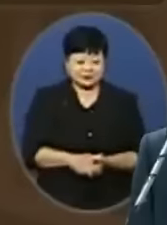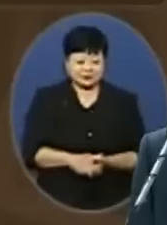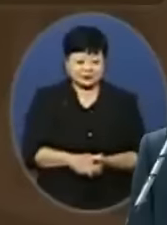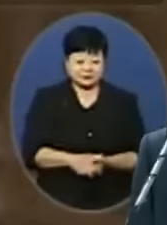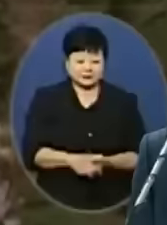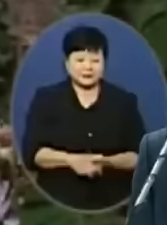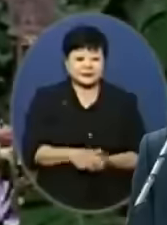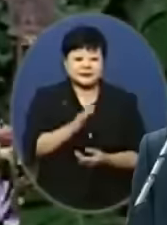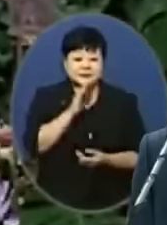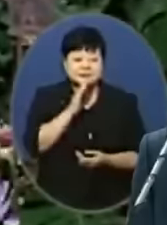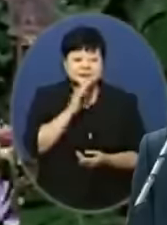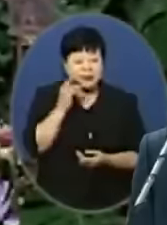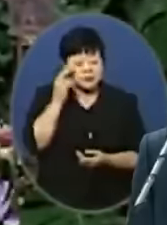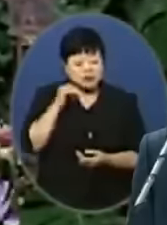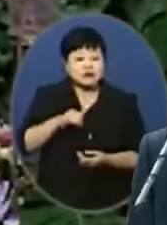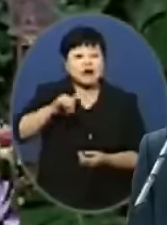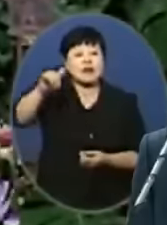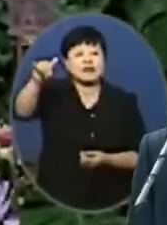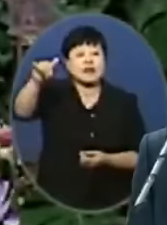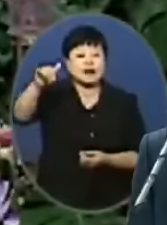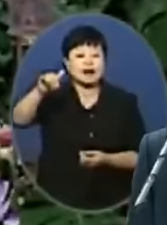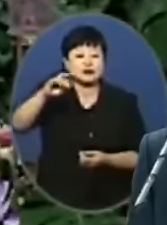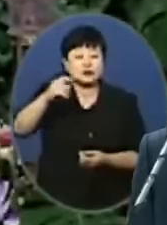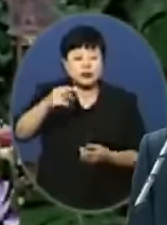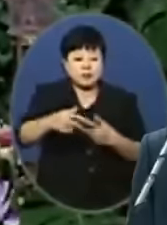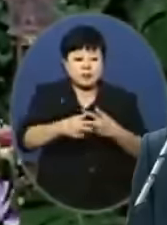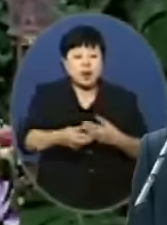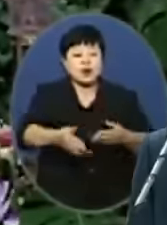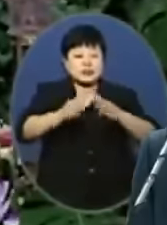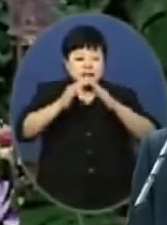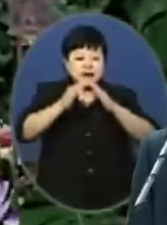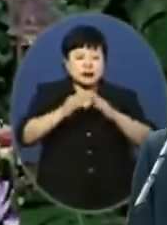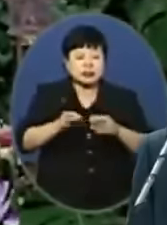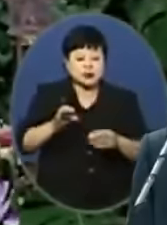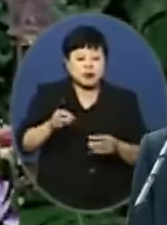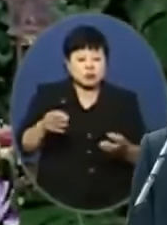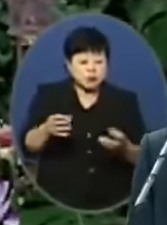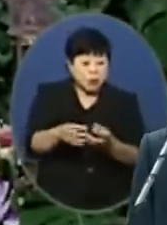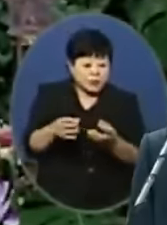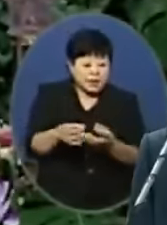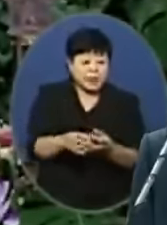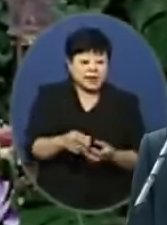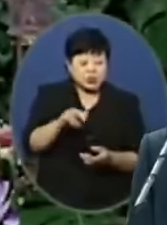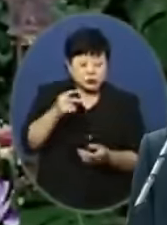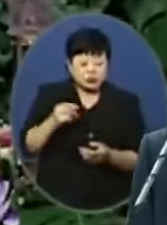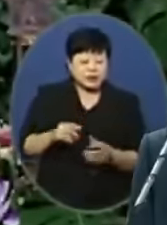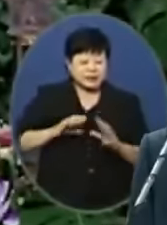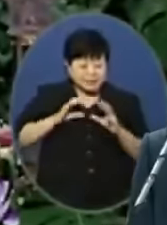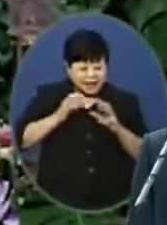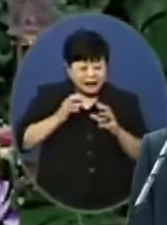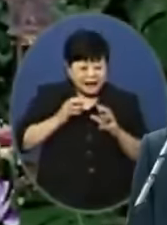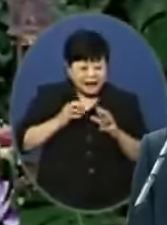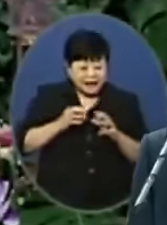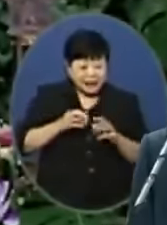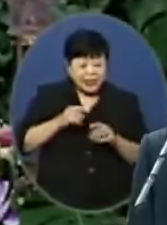이것은 에비슨 선교사가 미국으로 건너가서 조선의 병원을 세우기 위해 모금 활동을 벌일 때 조선이라는 나라를 한 번도